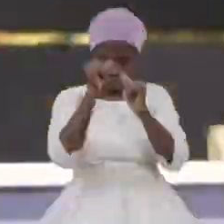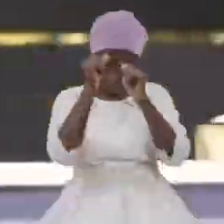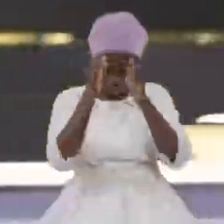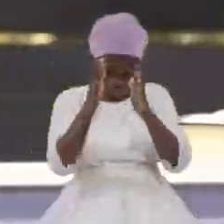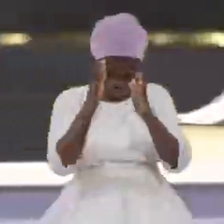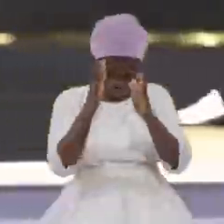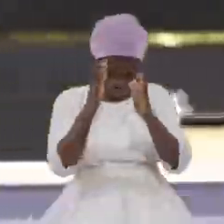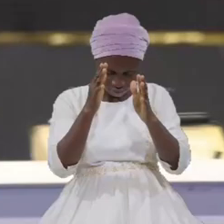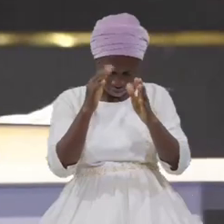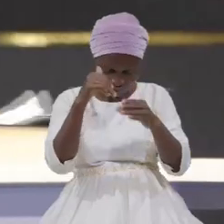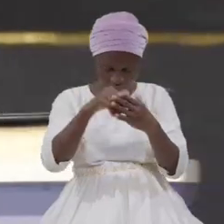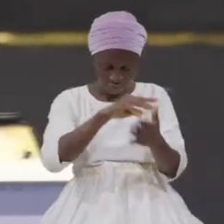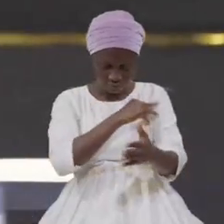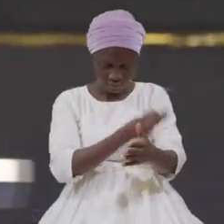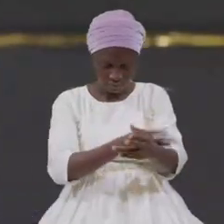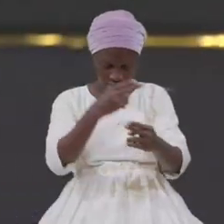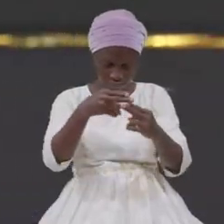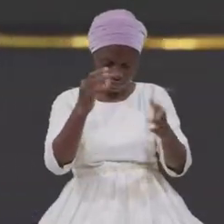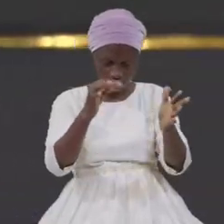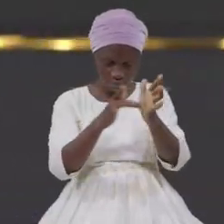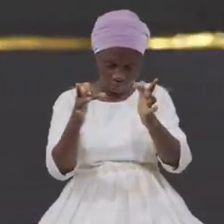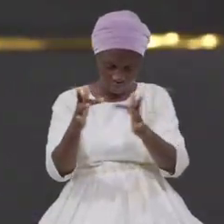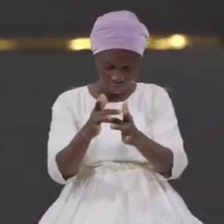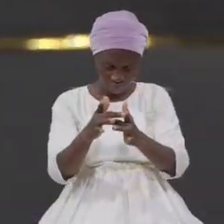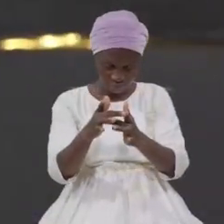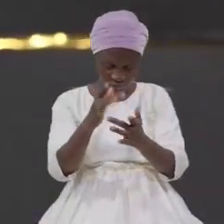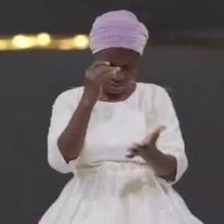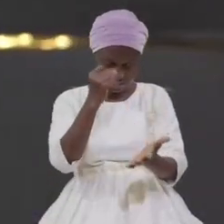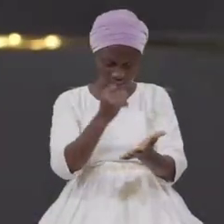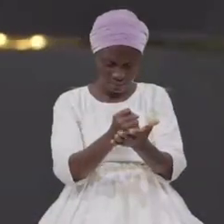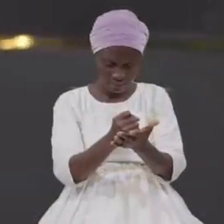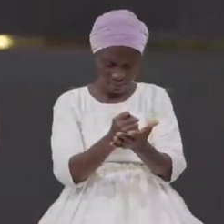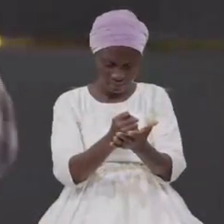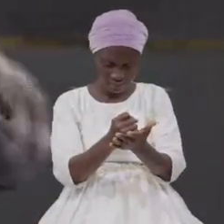Père, au nom puissant de Jésus,